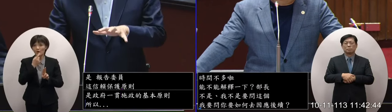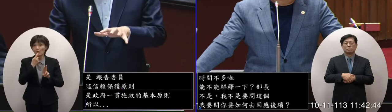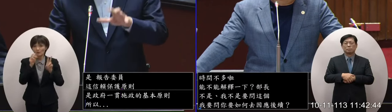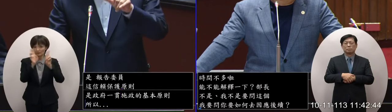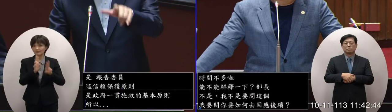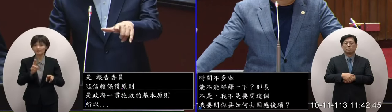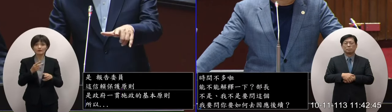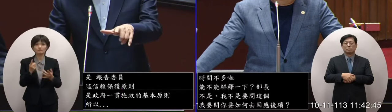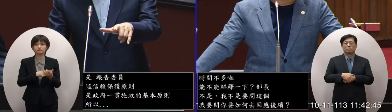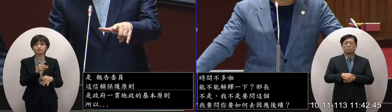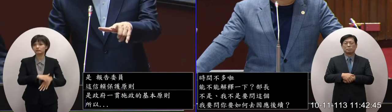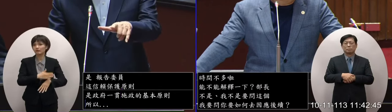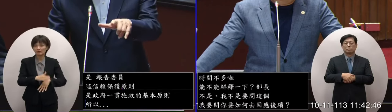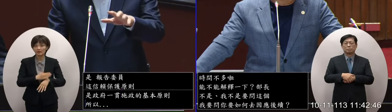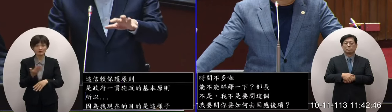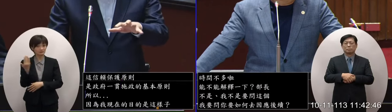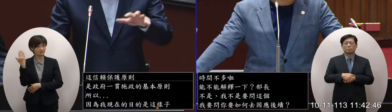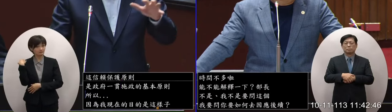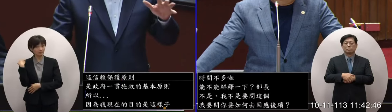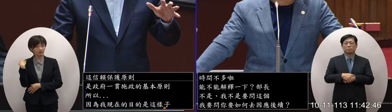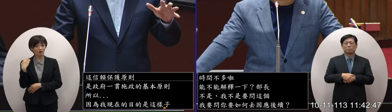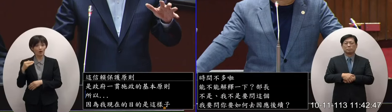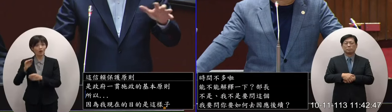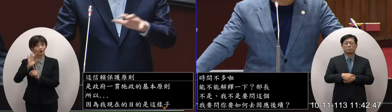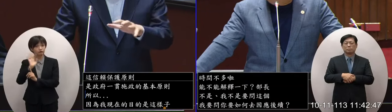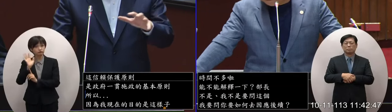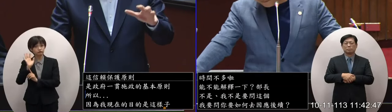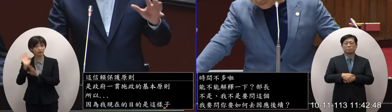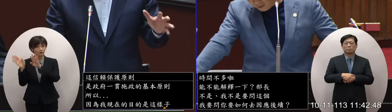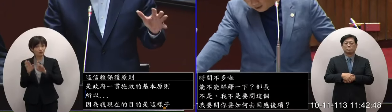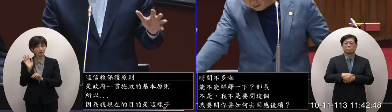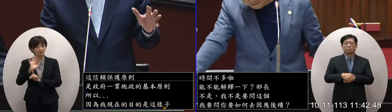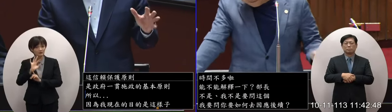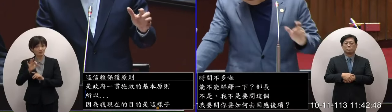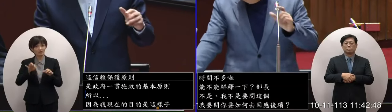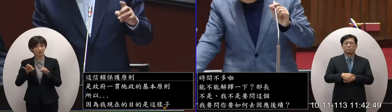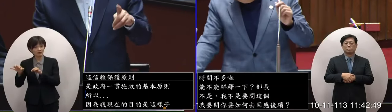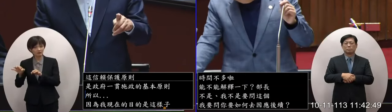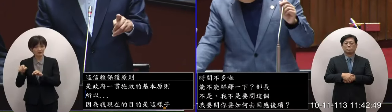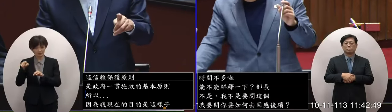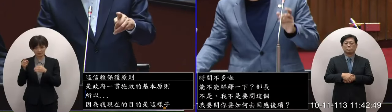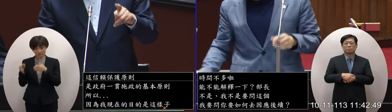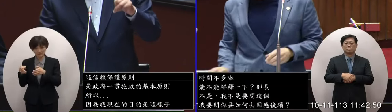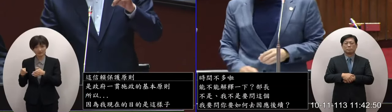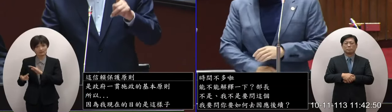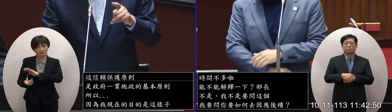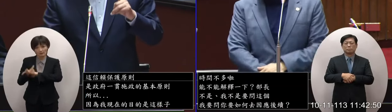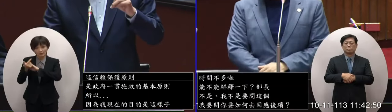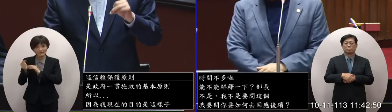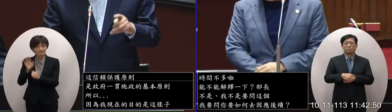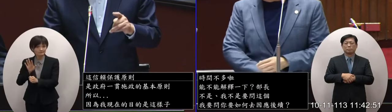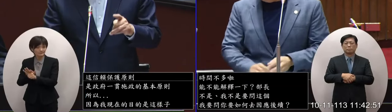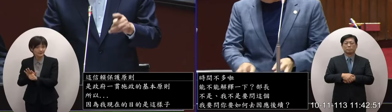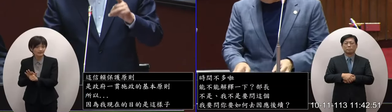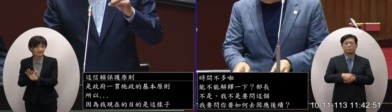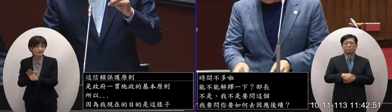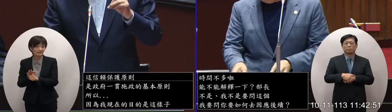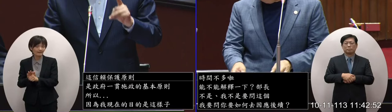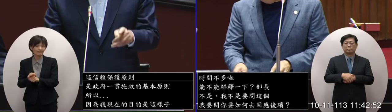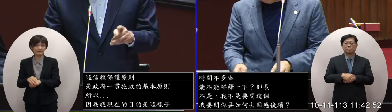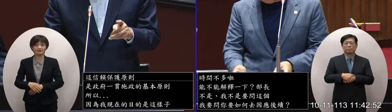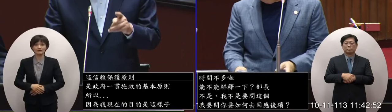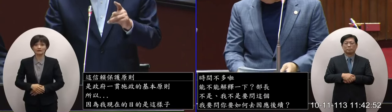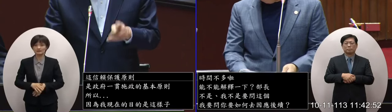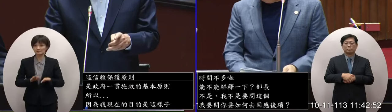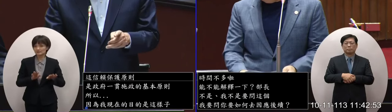去 delay 的这个风电，我要让它 speed up， 要让它快速起来。所以我们现在是帮助这